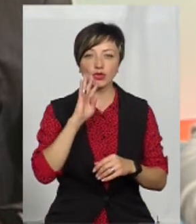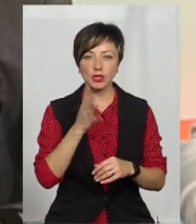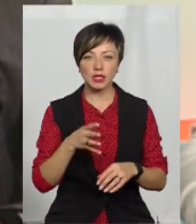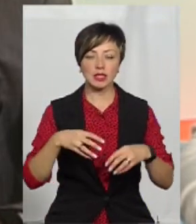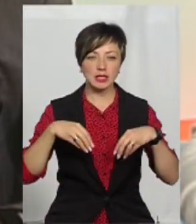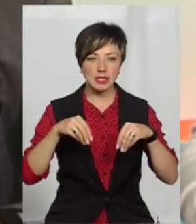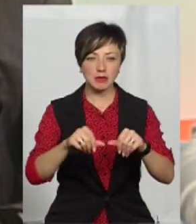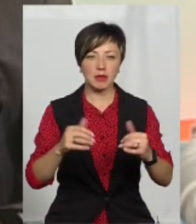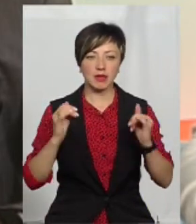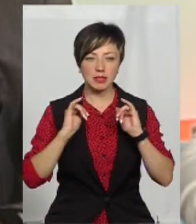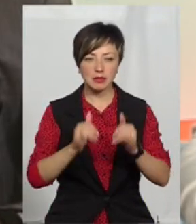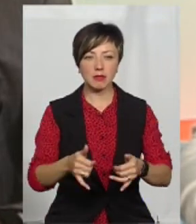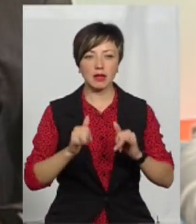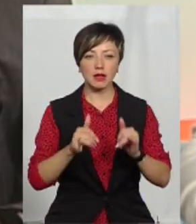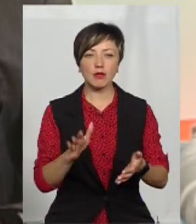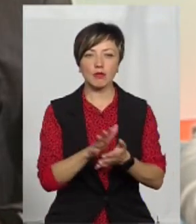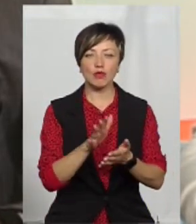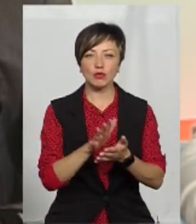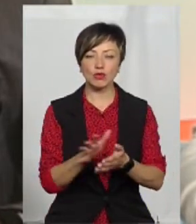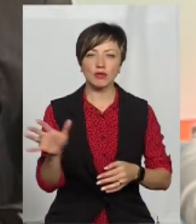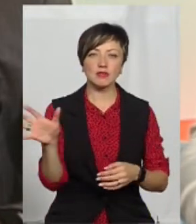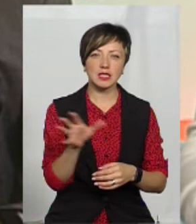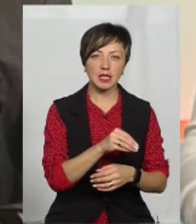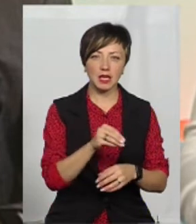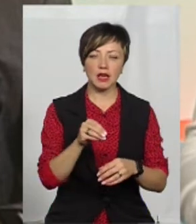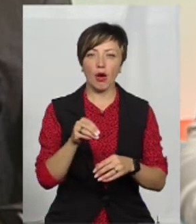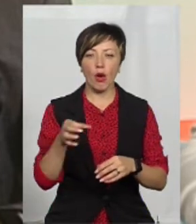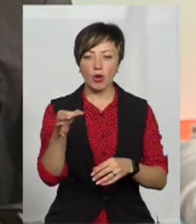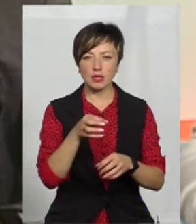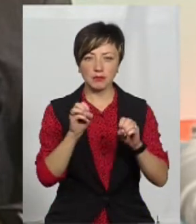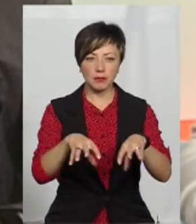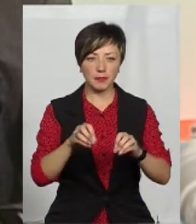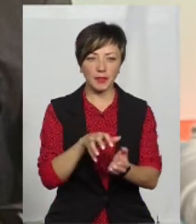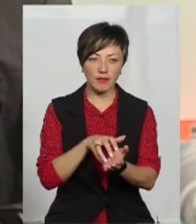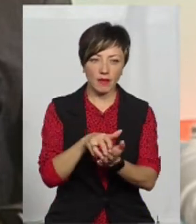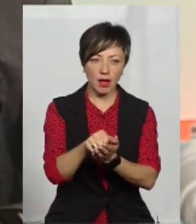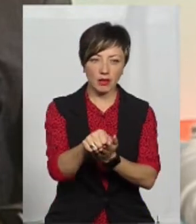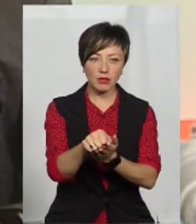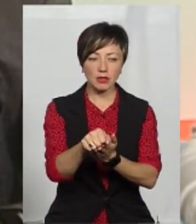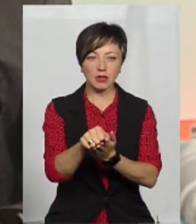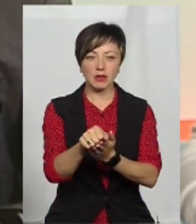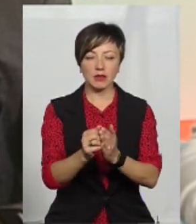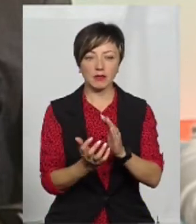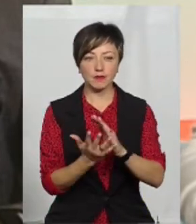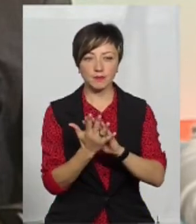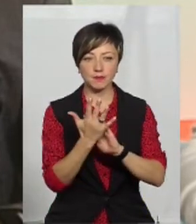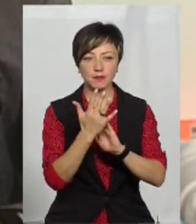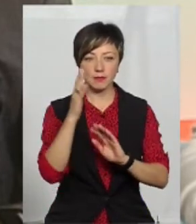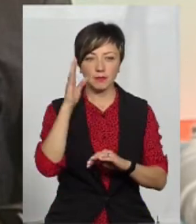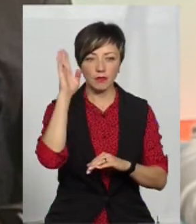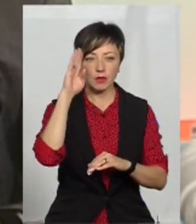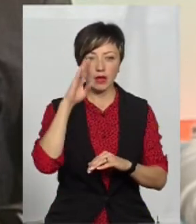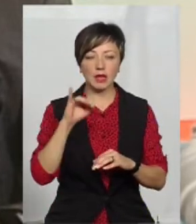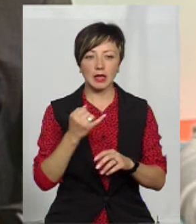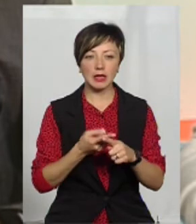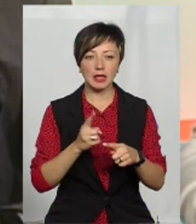його засипали, привозили весь мусор зі всієї Озерної. І коли вони його почали вкатувати, воно проступило назовні. Тобто,